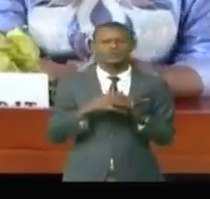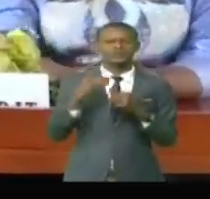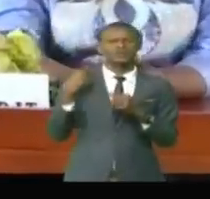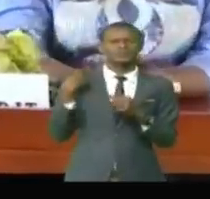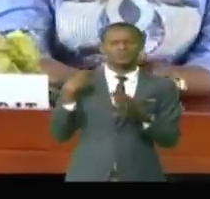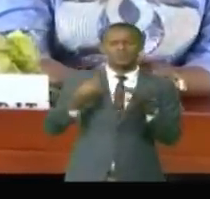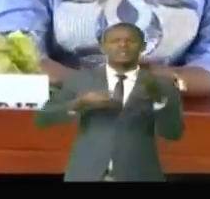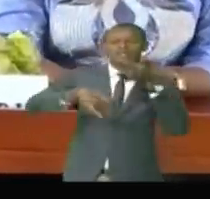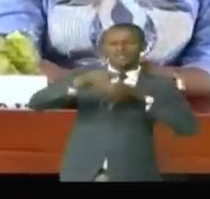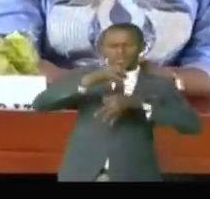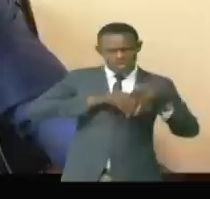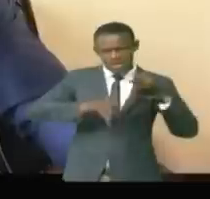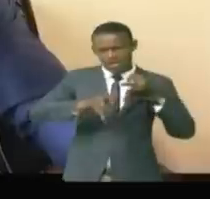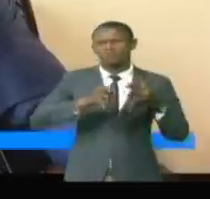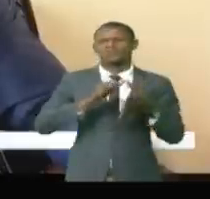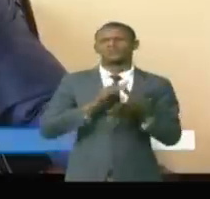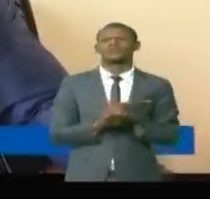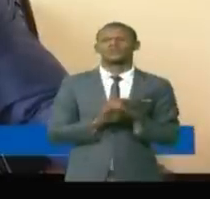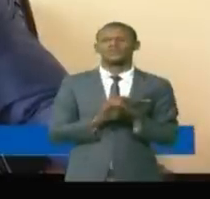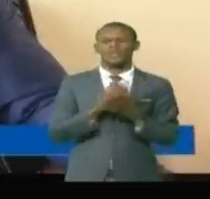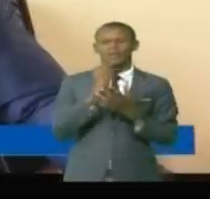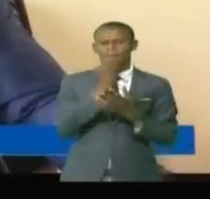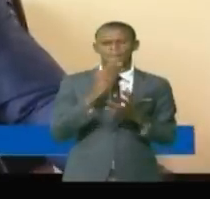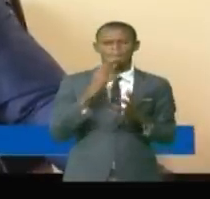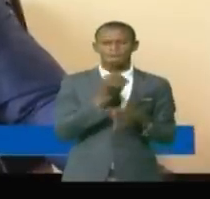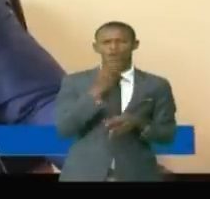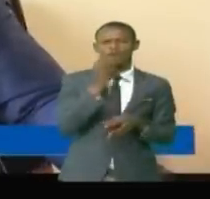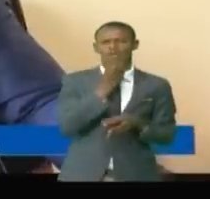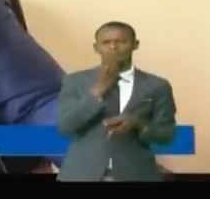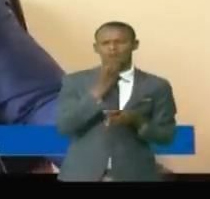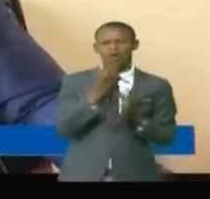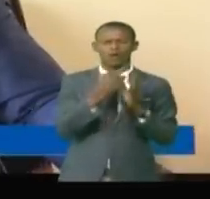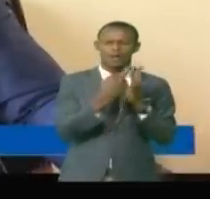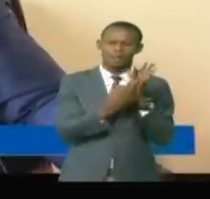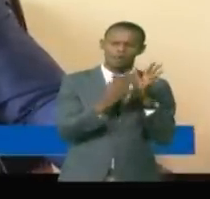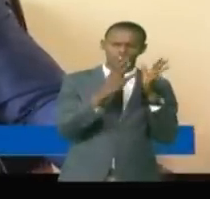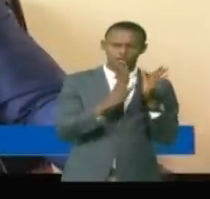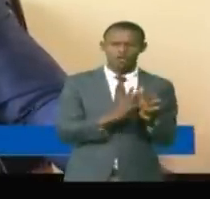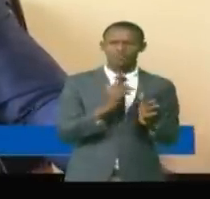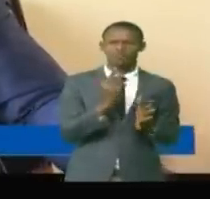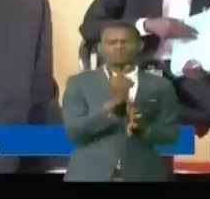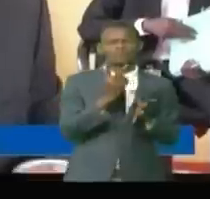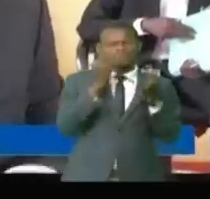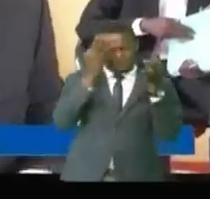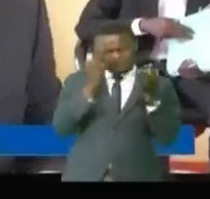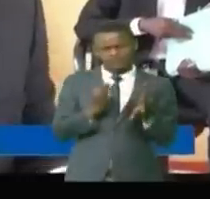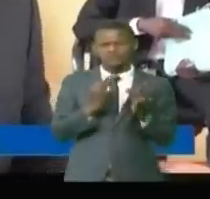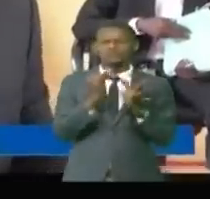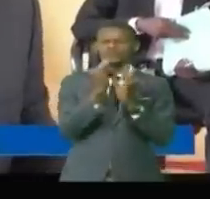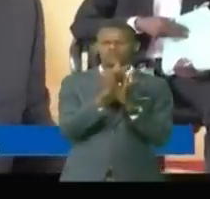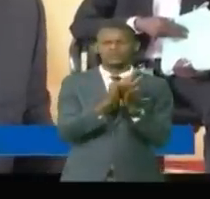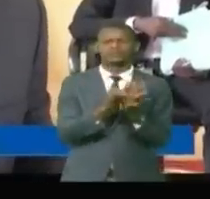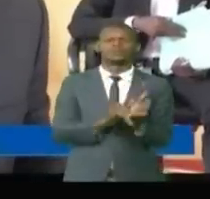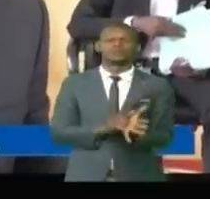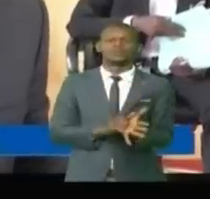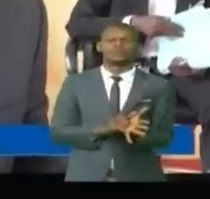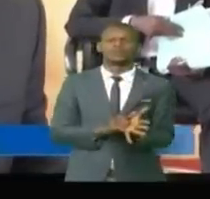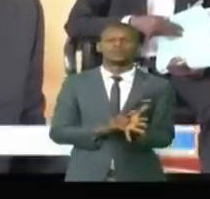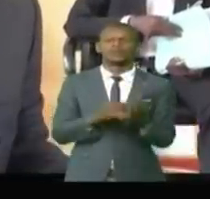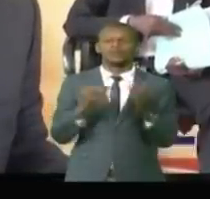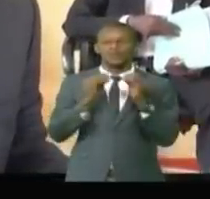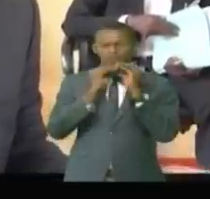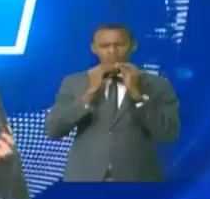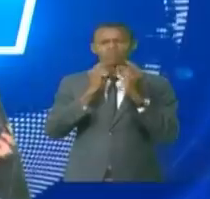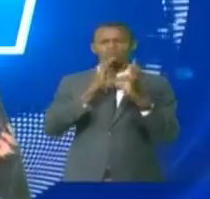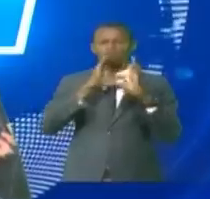provinciale de Kinshasa, Francis Tshibalabala Mukunai, et le rapporteur de la même Assemblée, Junior Nimbanimba, a été rejeté par